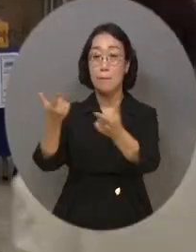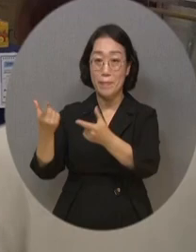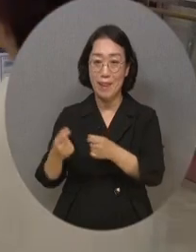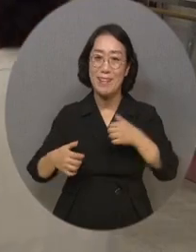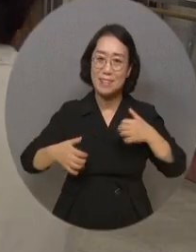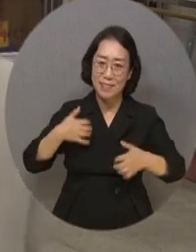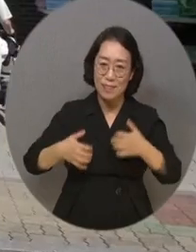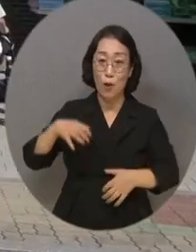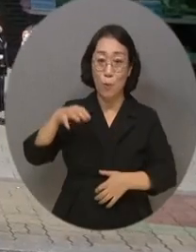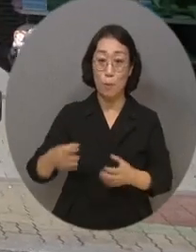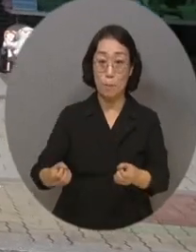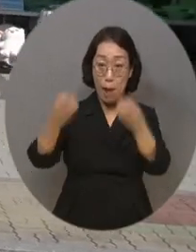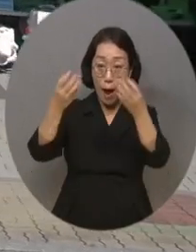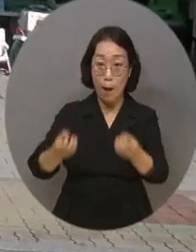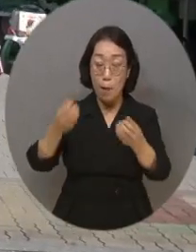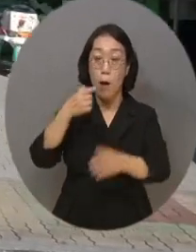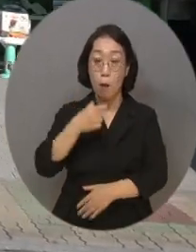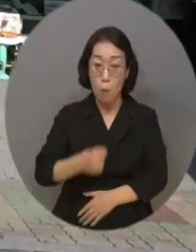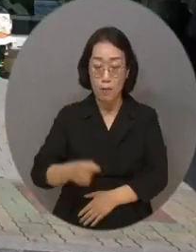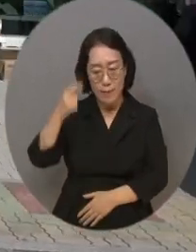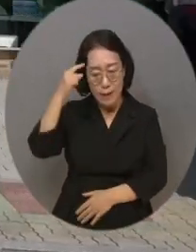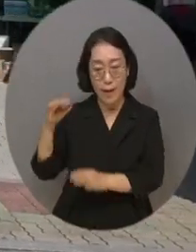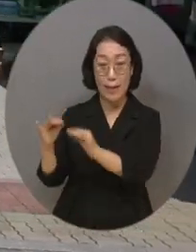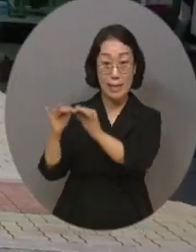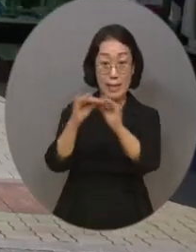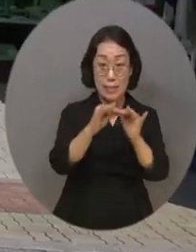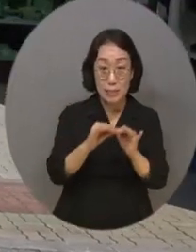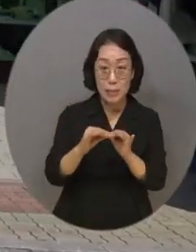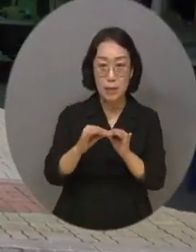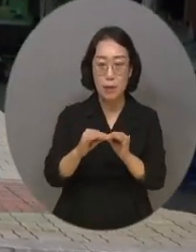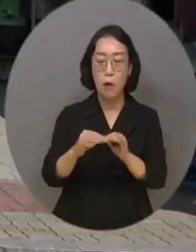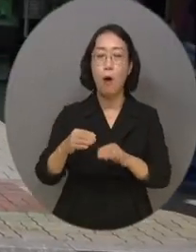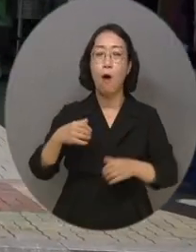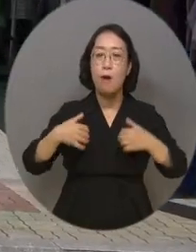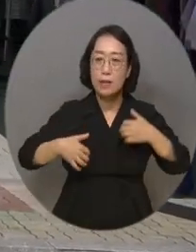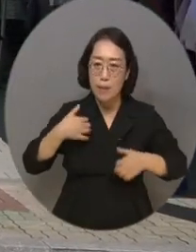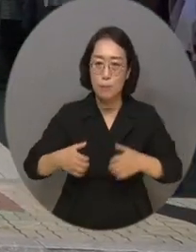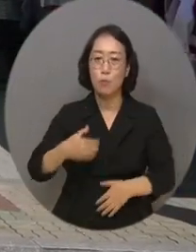명절로 만들어가려는 작은 생각이 모여 사람을 기쁘게,